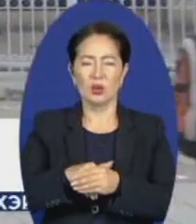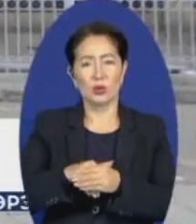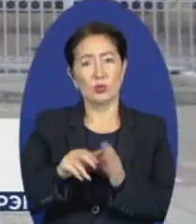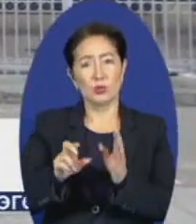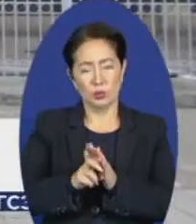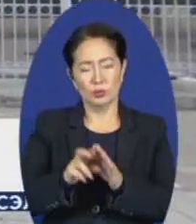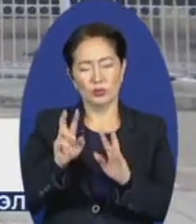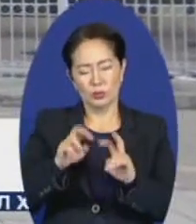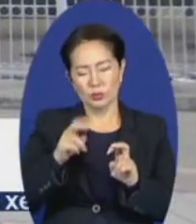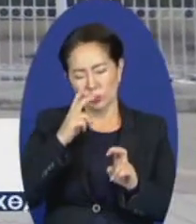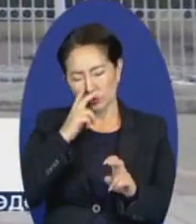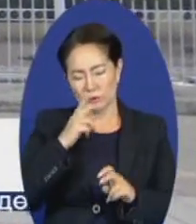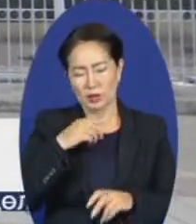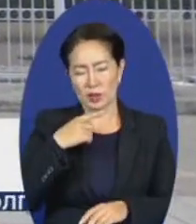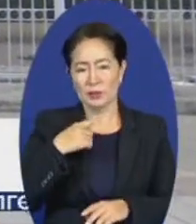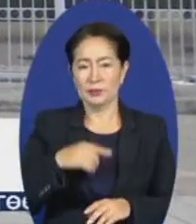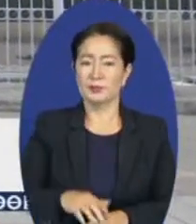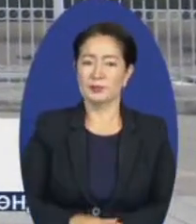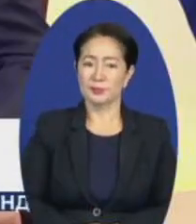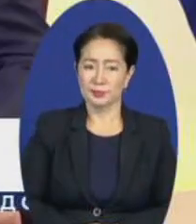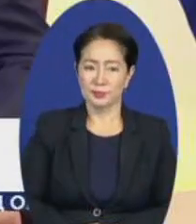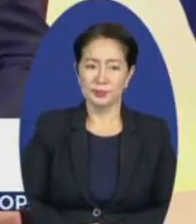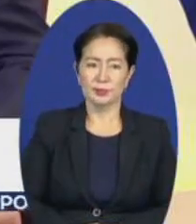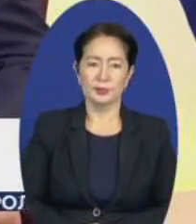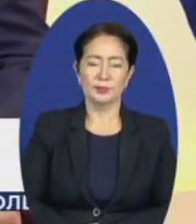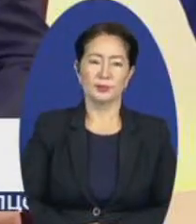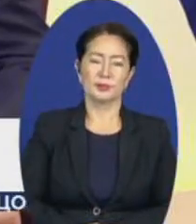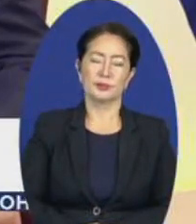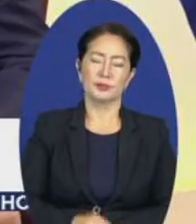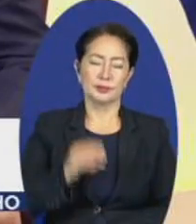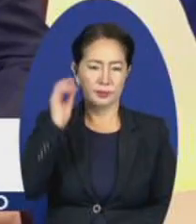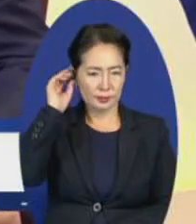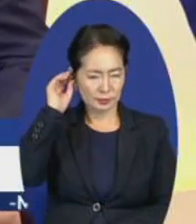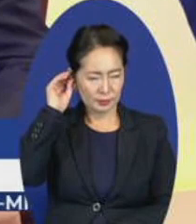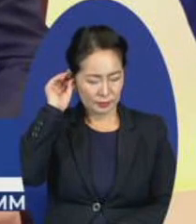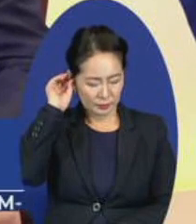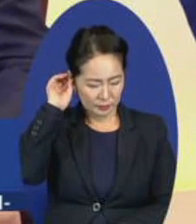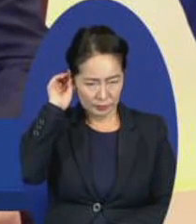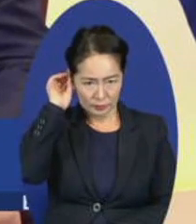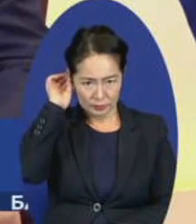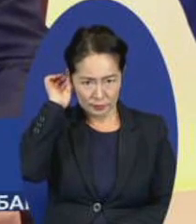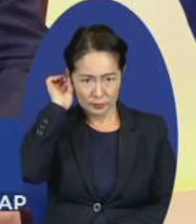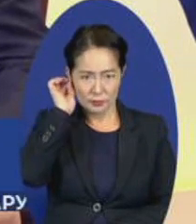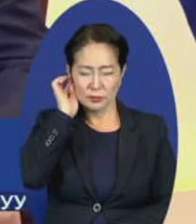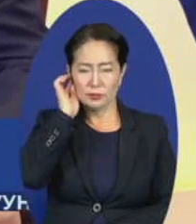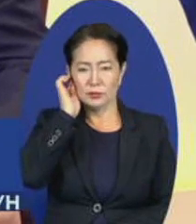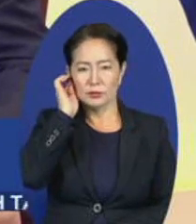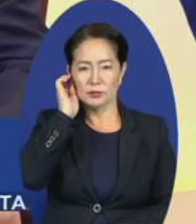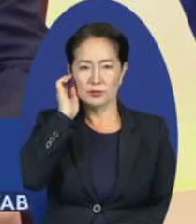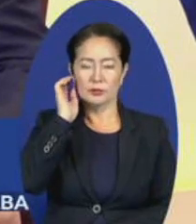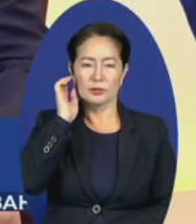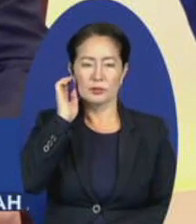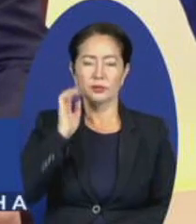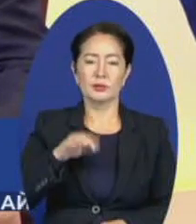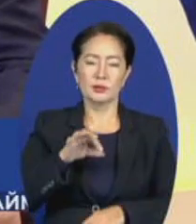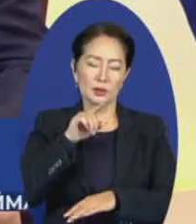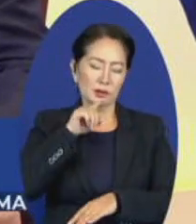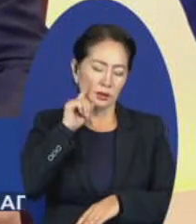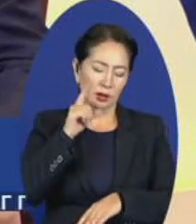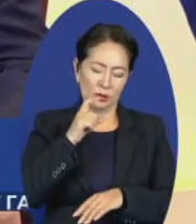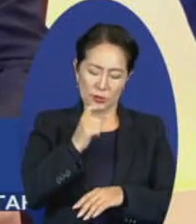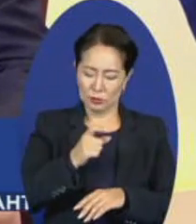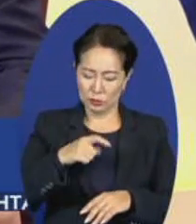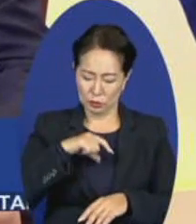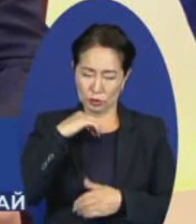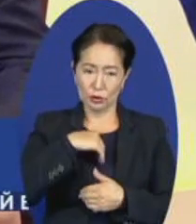суралцах боломжийгч судалж байгааг албаны хүн хэллээ. Тэгвэл ер нь бол хөтөлбөр нутагт ялангуяа юм залуу болгосон хүчин өөрсдийн одоо энэ